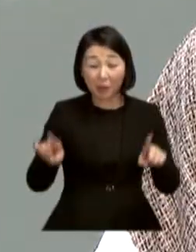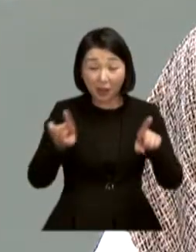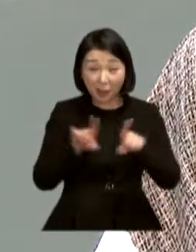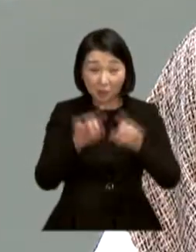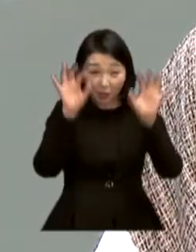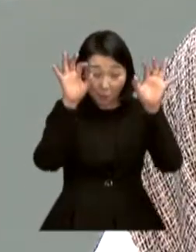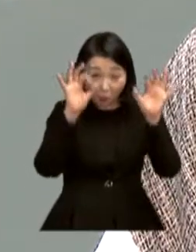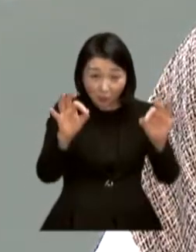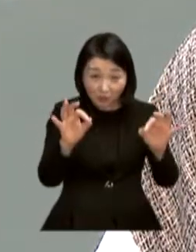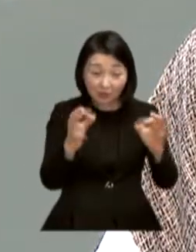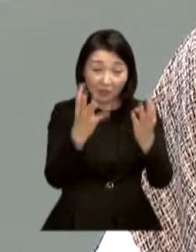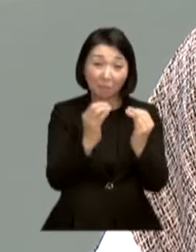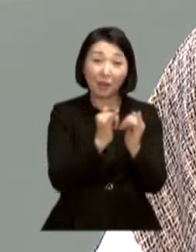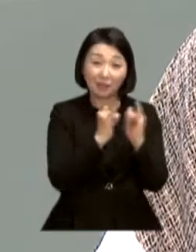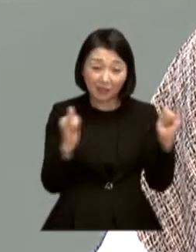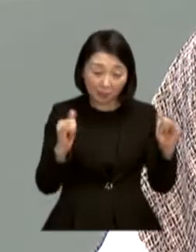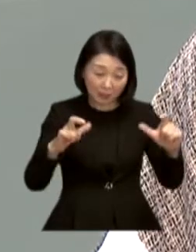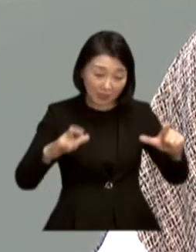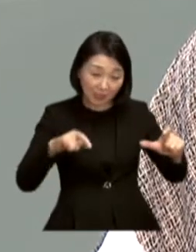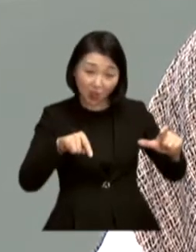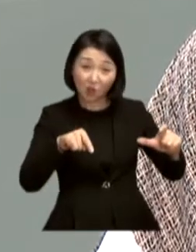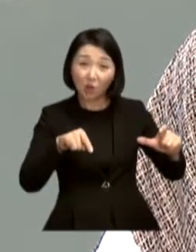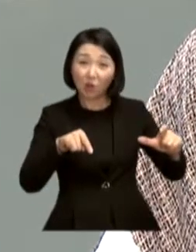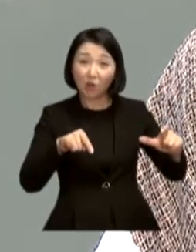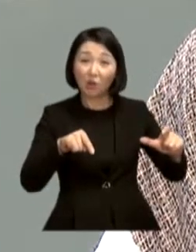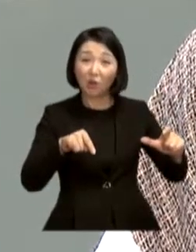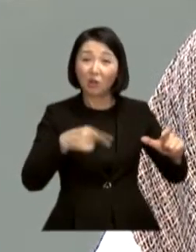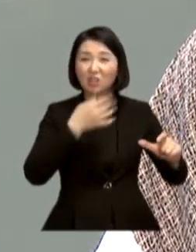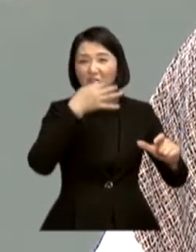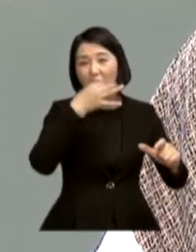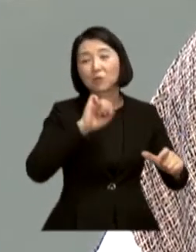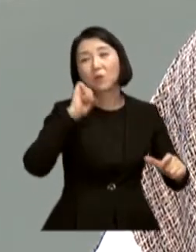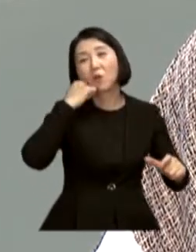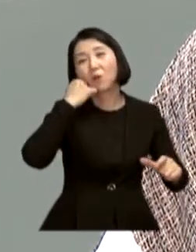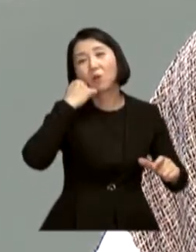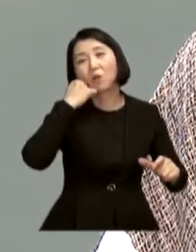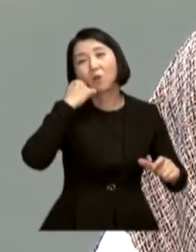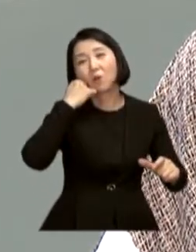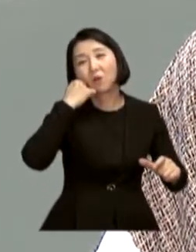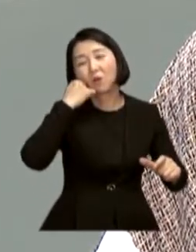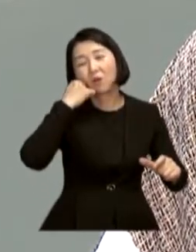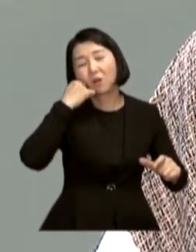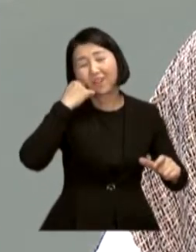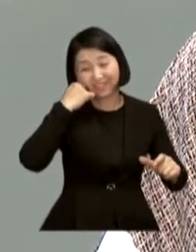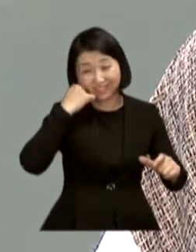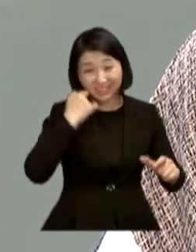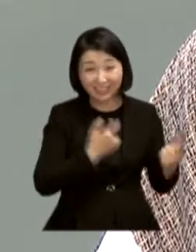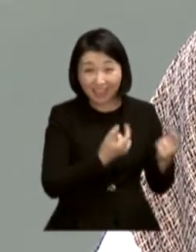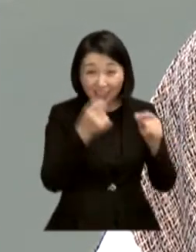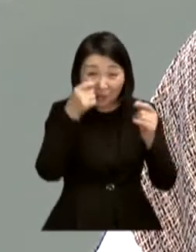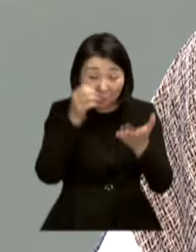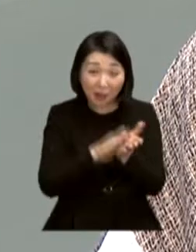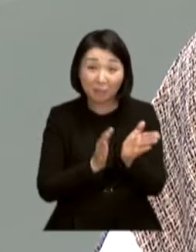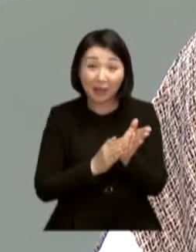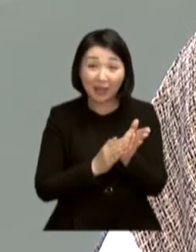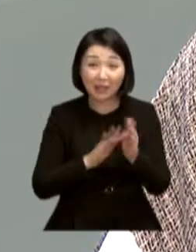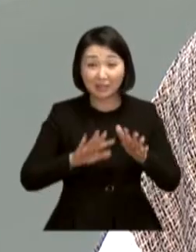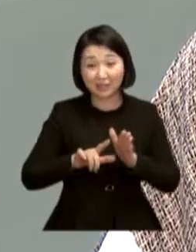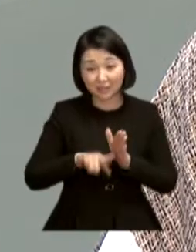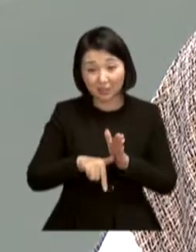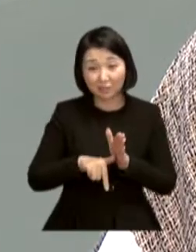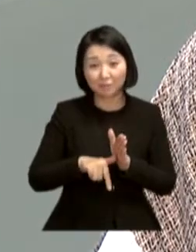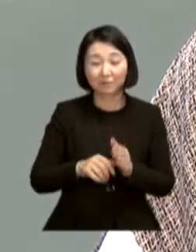함께 보시는 많은 분들이 그 지역에 정말 너무나 힘들고 어려운 부분들을 함께 보셨으니까요. 이